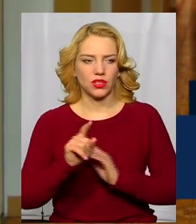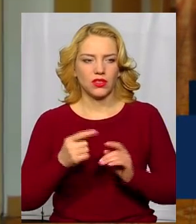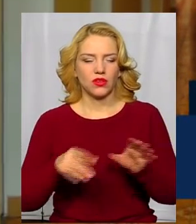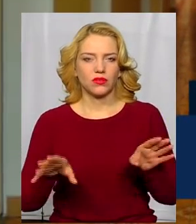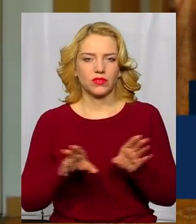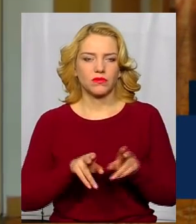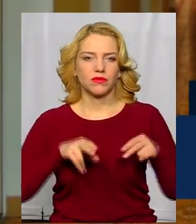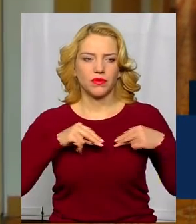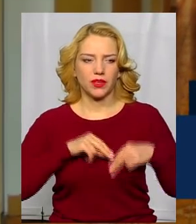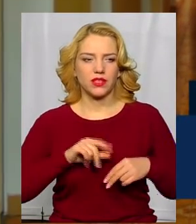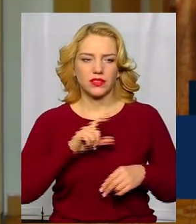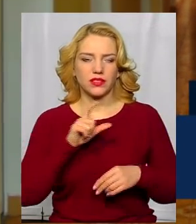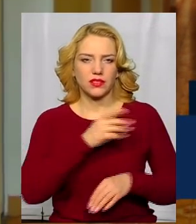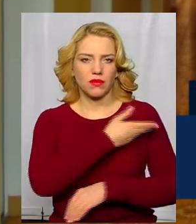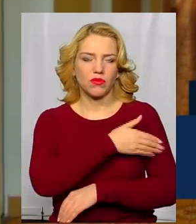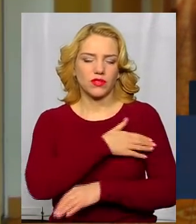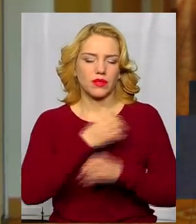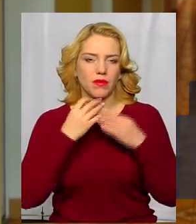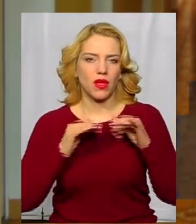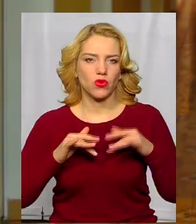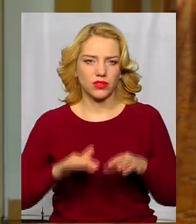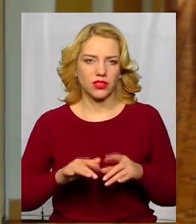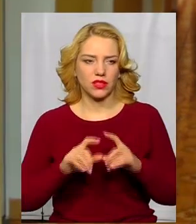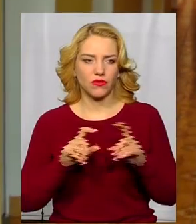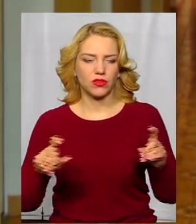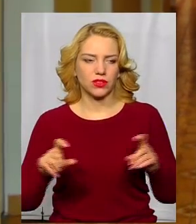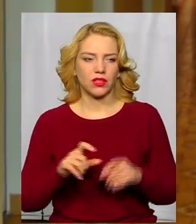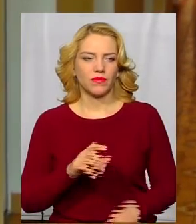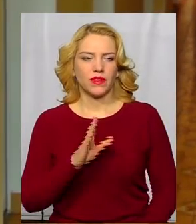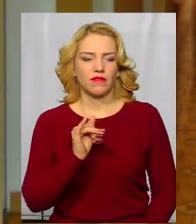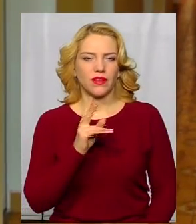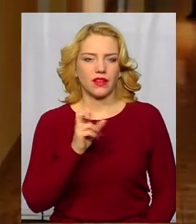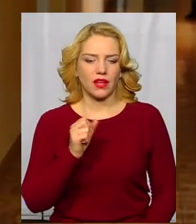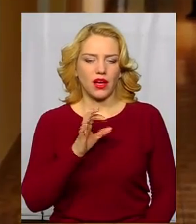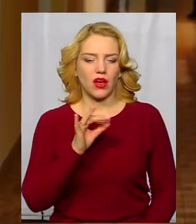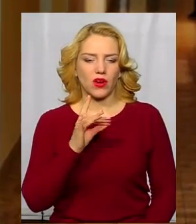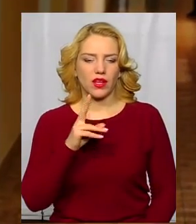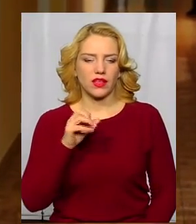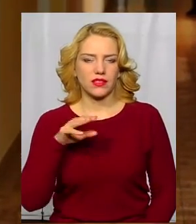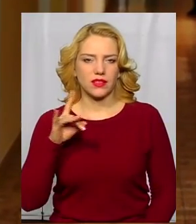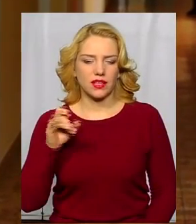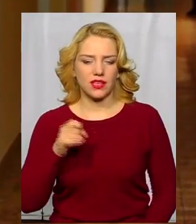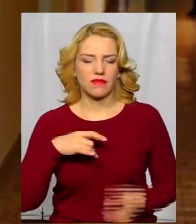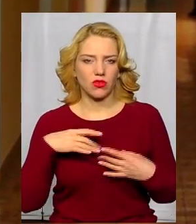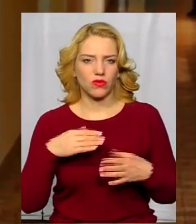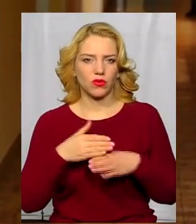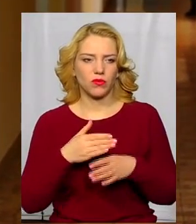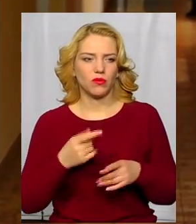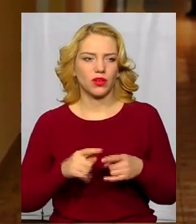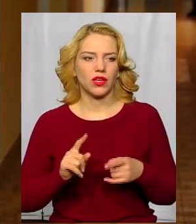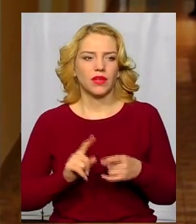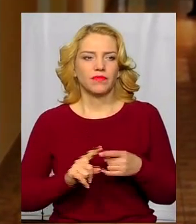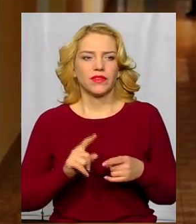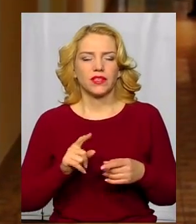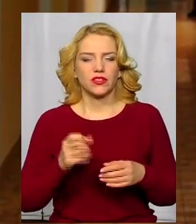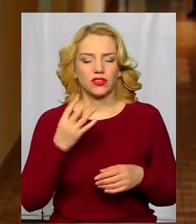співпраці із польським благодійним фондом «Велька оркестра святкової допомоги». 14 років тому приєдналася Україна